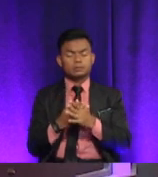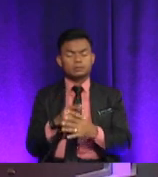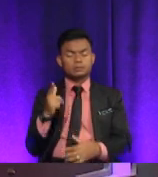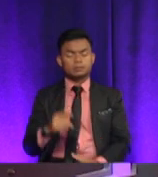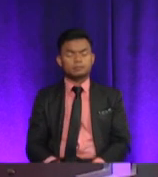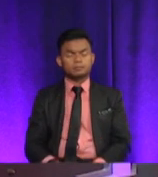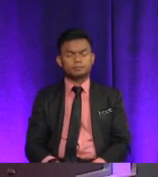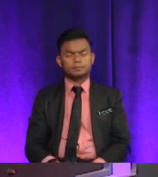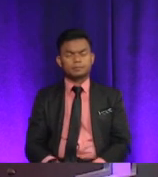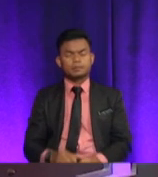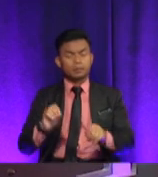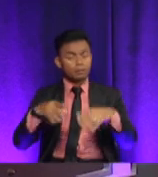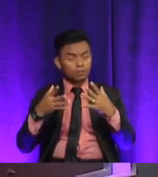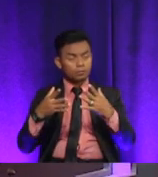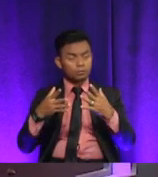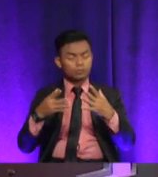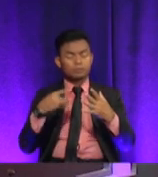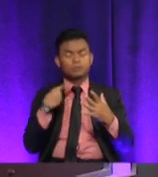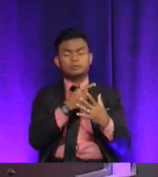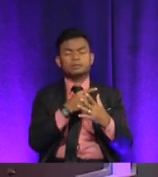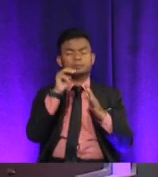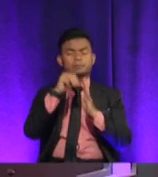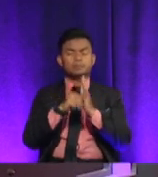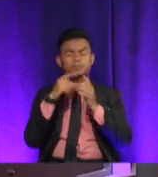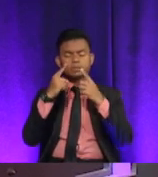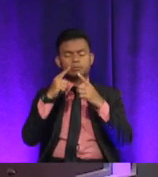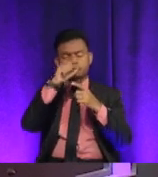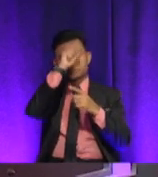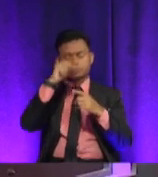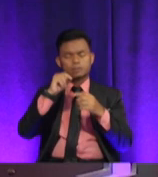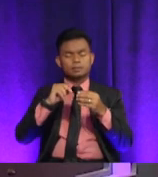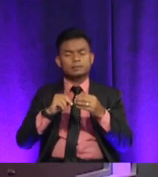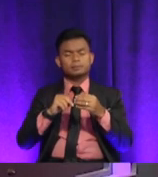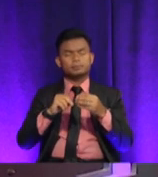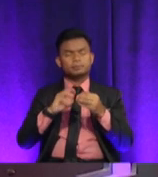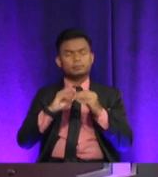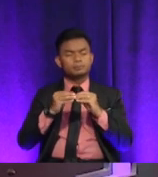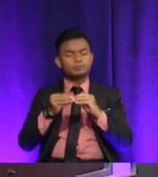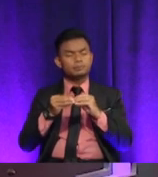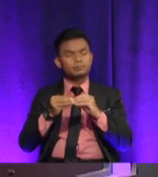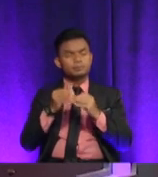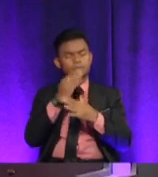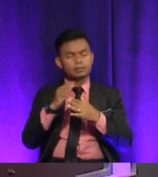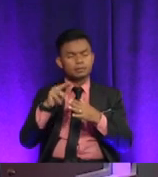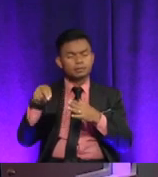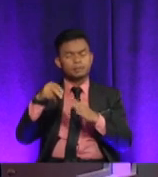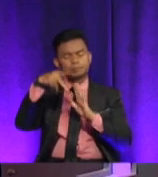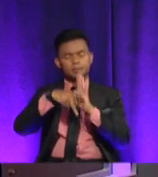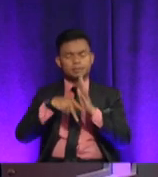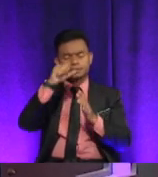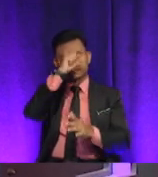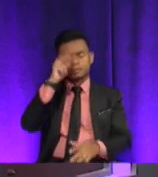Oh ini cara bagaimana untuk kita menjawab soal dan untuk bagian persoalan Oke jadi kita melihat disini